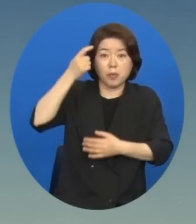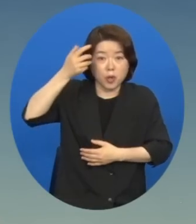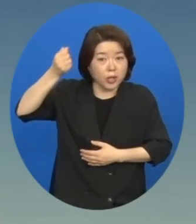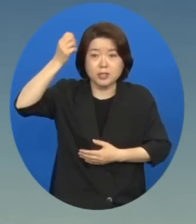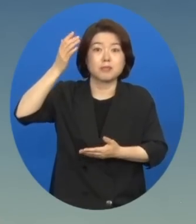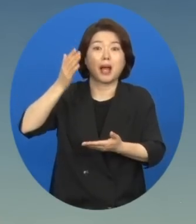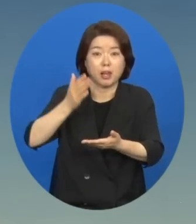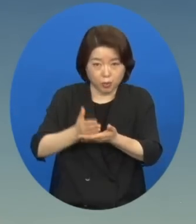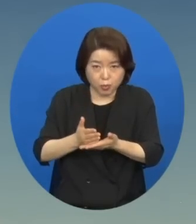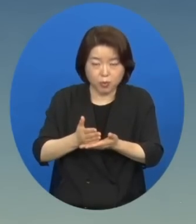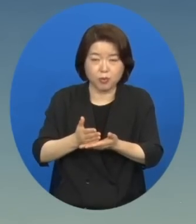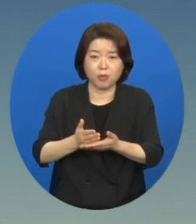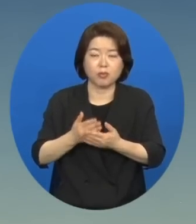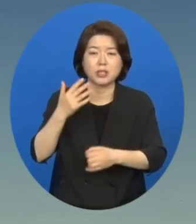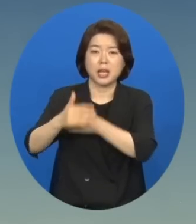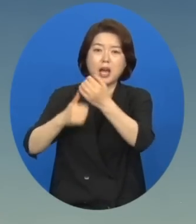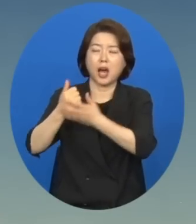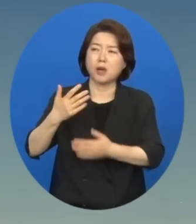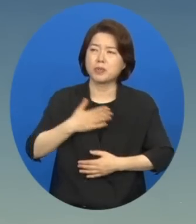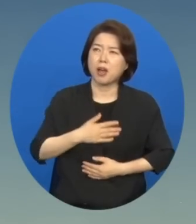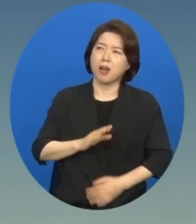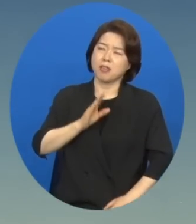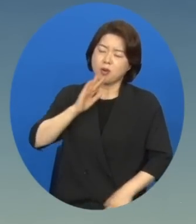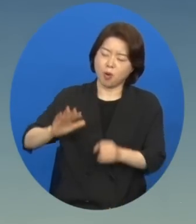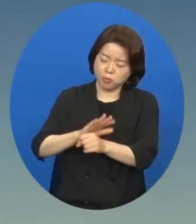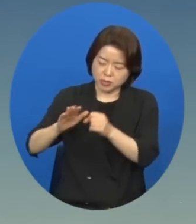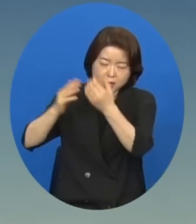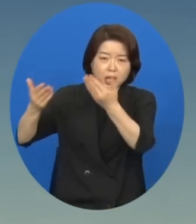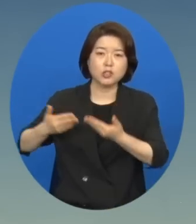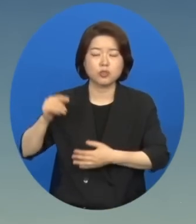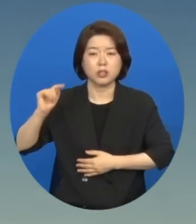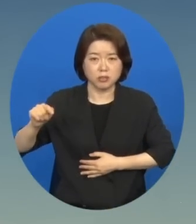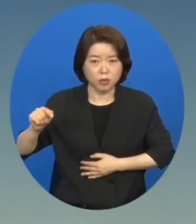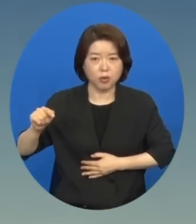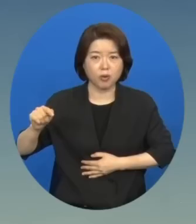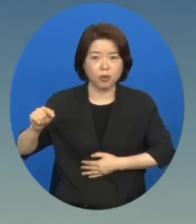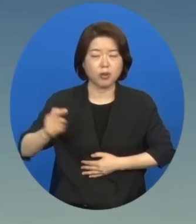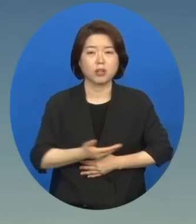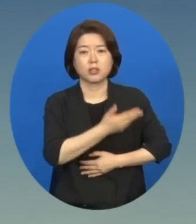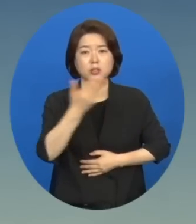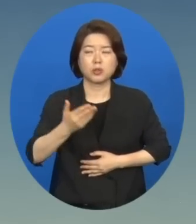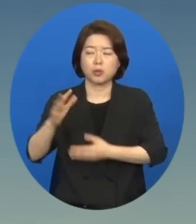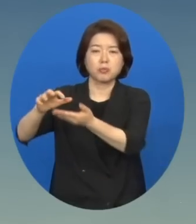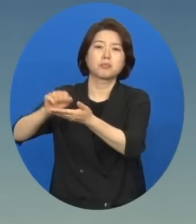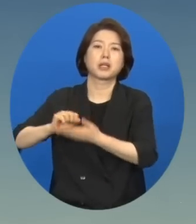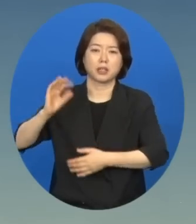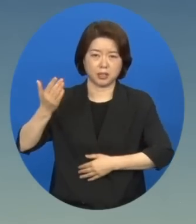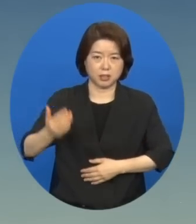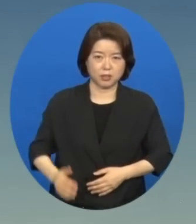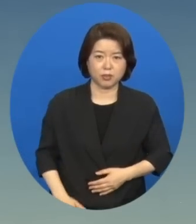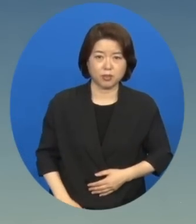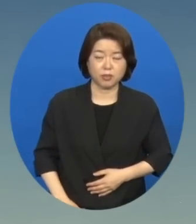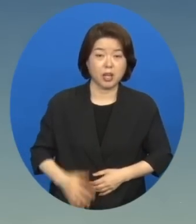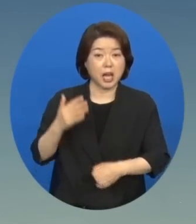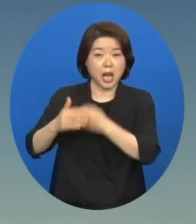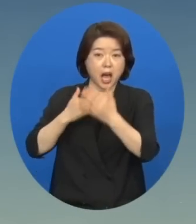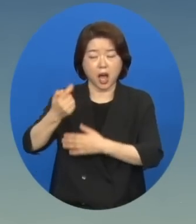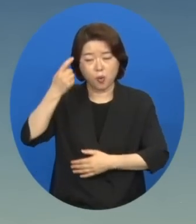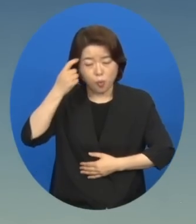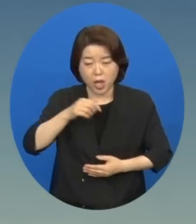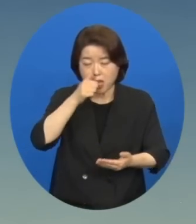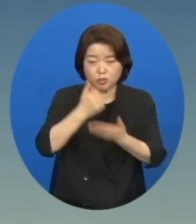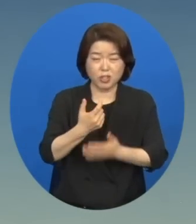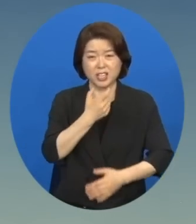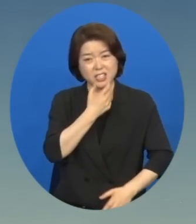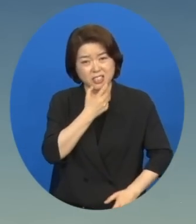돼요. 하나님이 나를 너무 사랑하신다는 것으로 여러분들이 받으셔야 돼요. 하나님은 왜 죄를